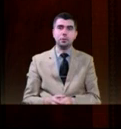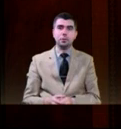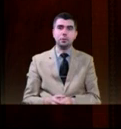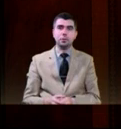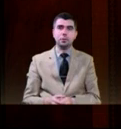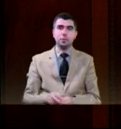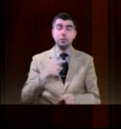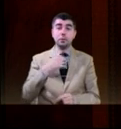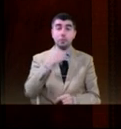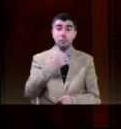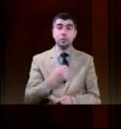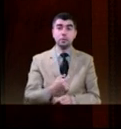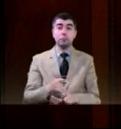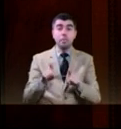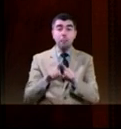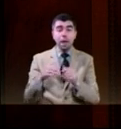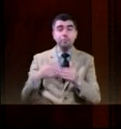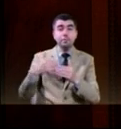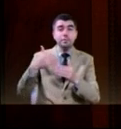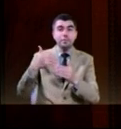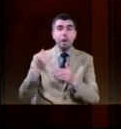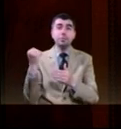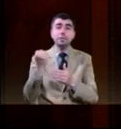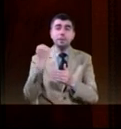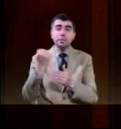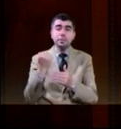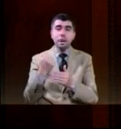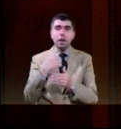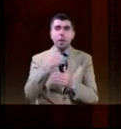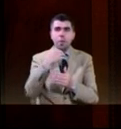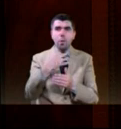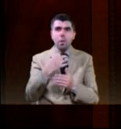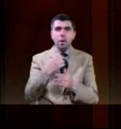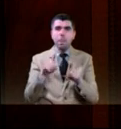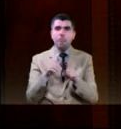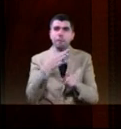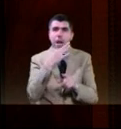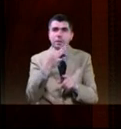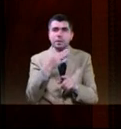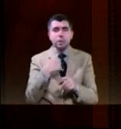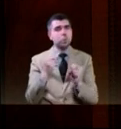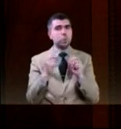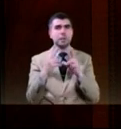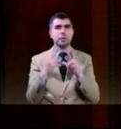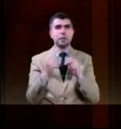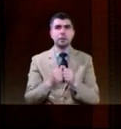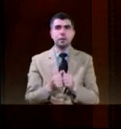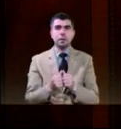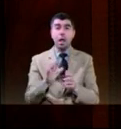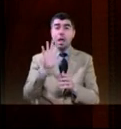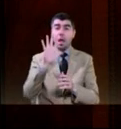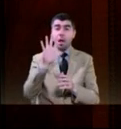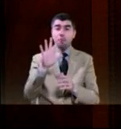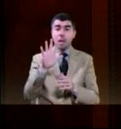واما التليين ديال هذا ديال هذا الاصلاح راه ليناه قدر المستطاع، من خمس